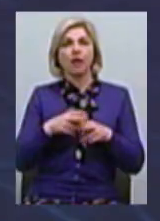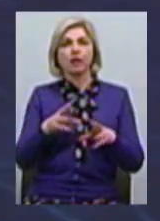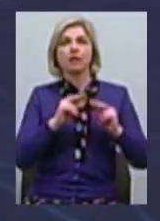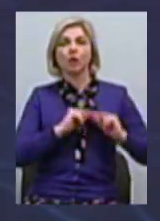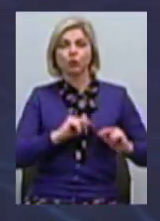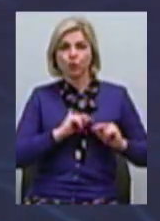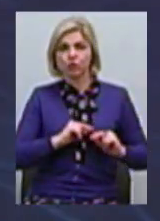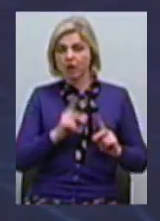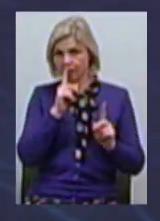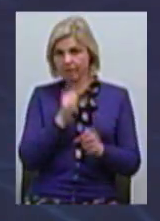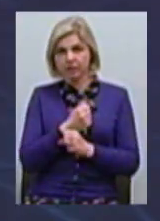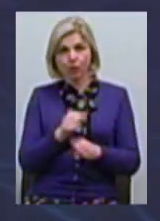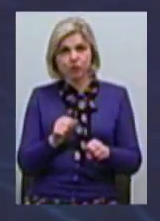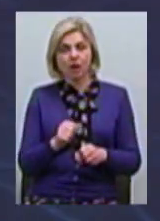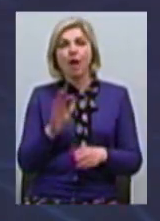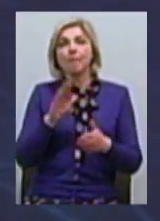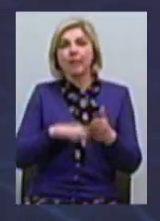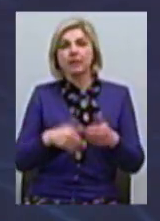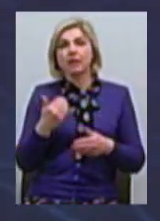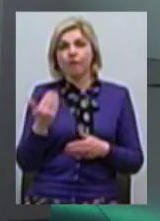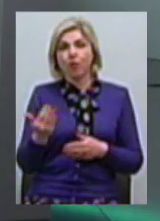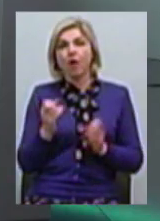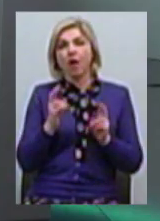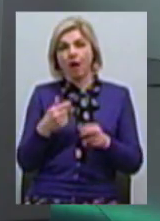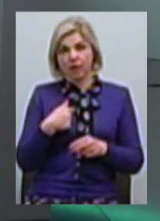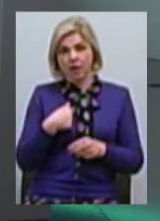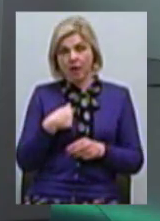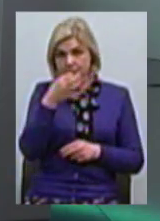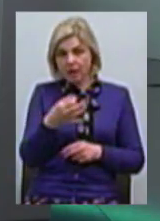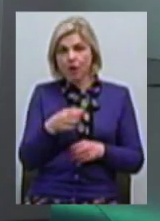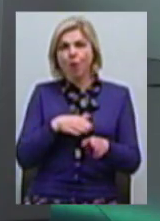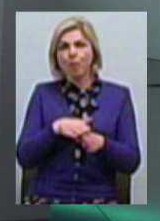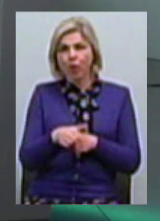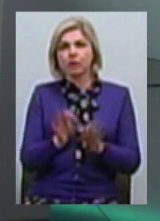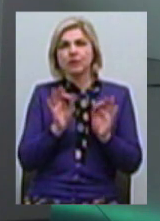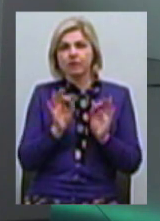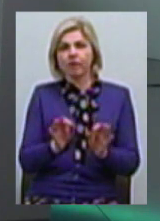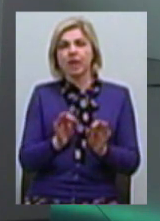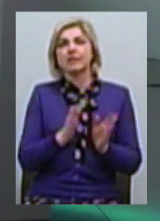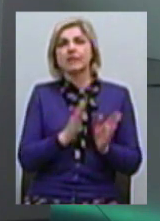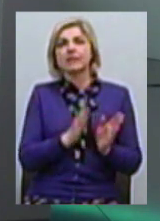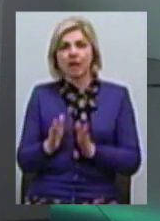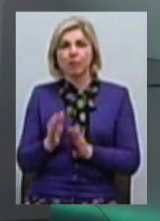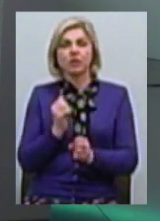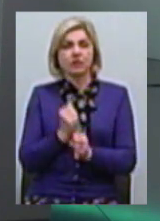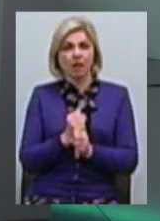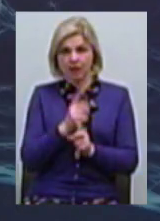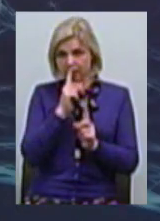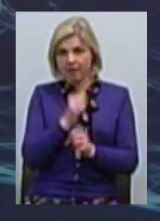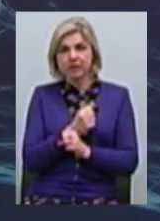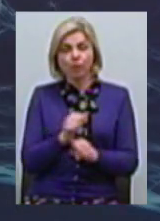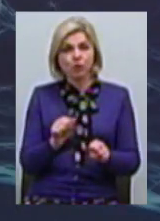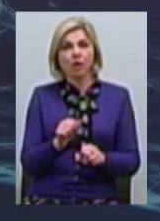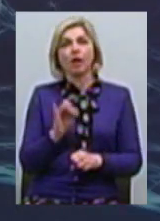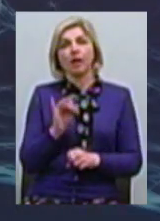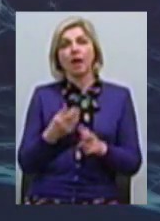себе невозможно. Без него, как я уже сказал, полноценную систему построить просто невозможно.